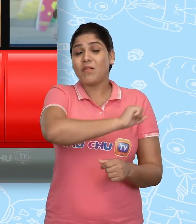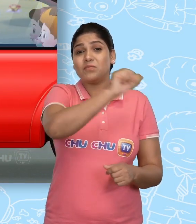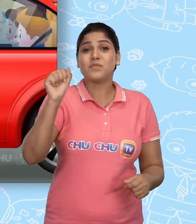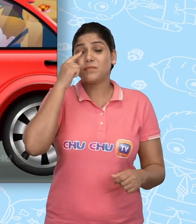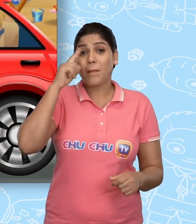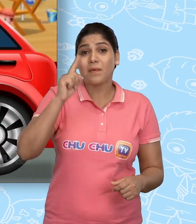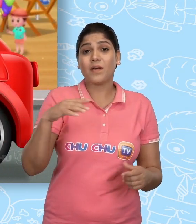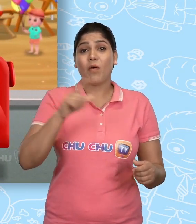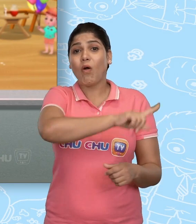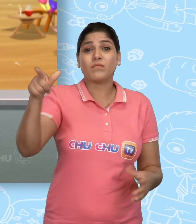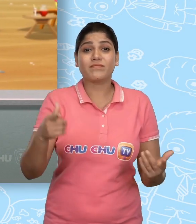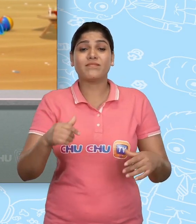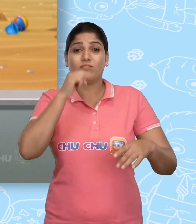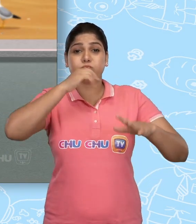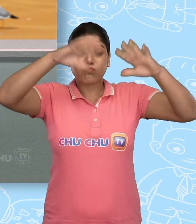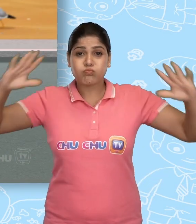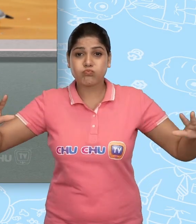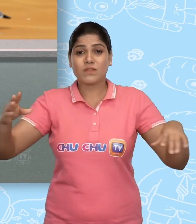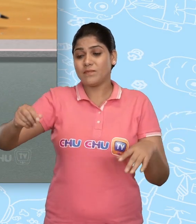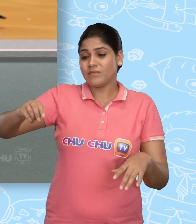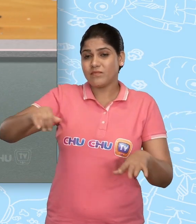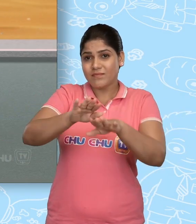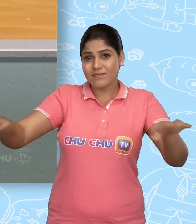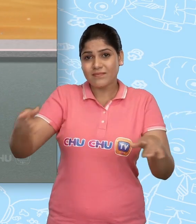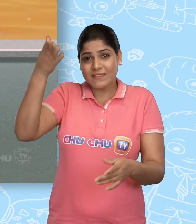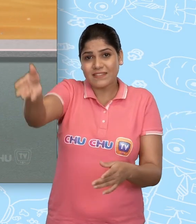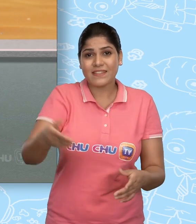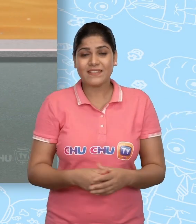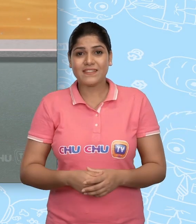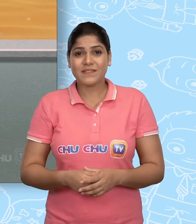फिर माँ उन सबको बीच पर ले गई।